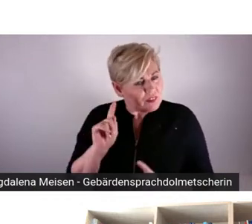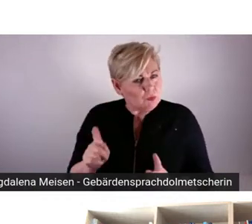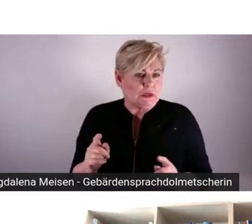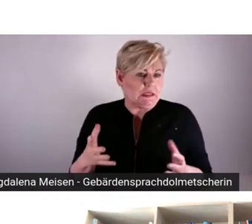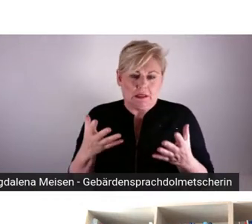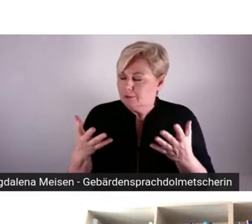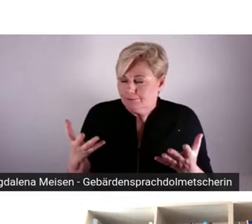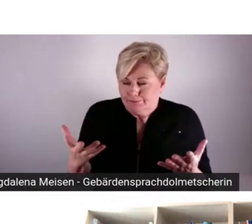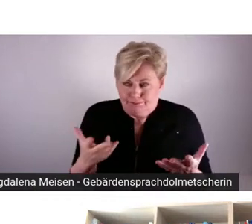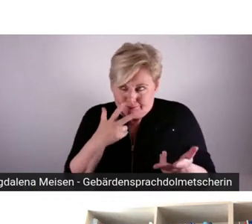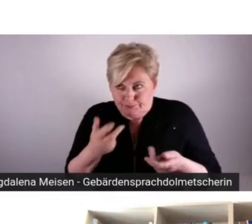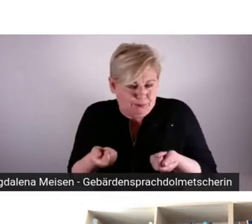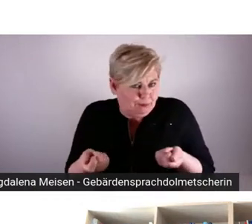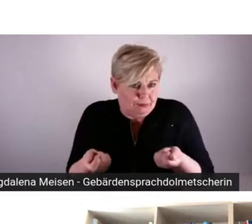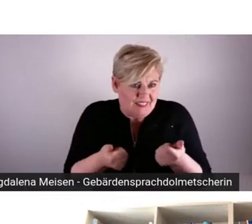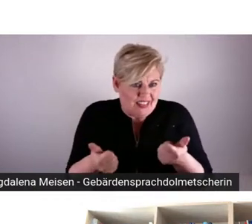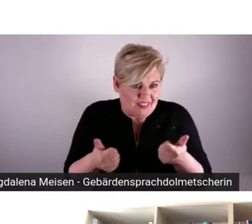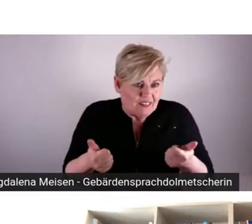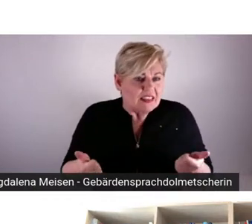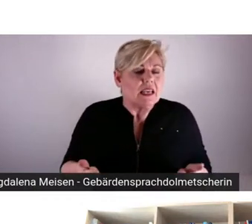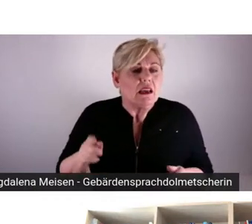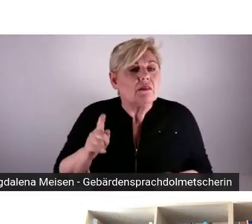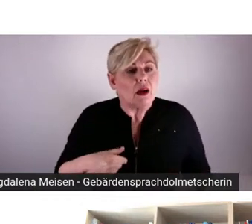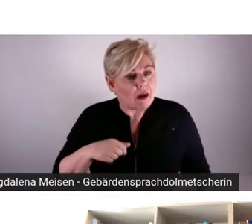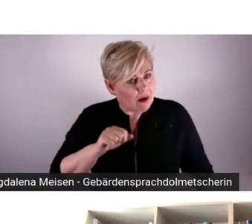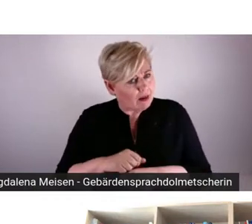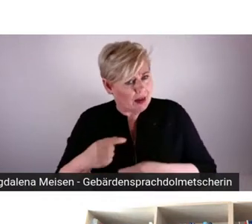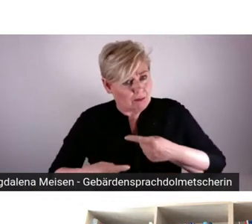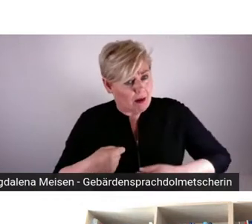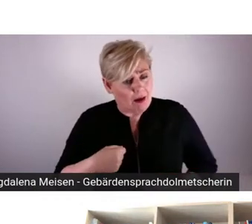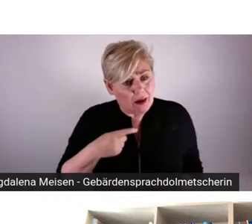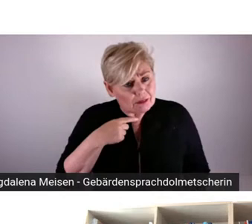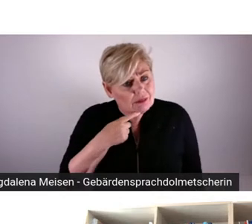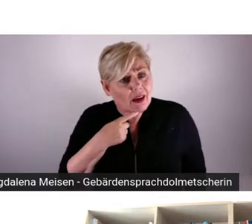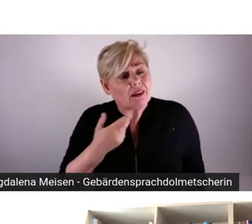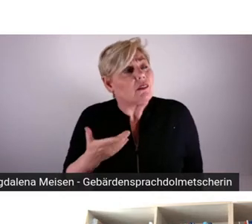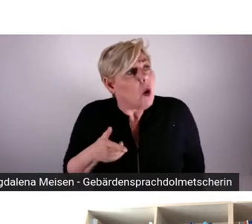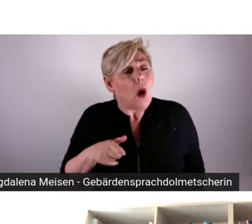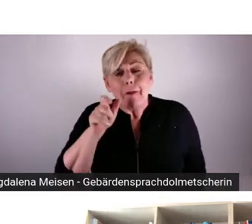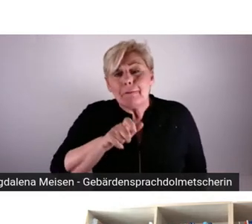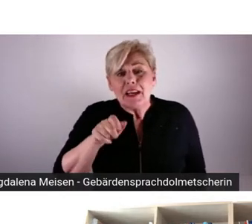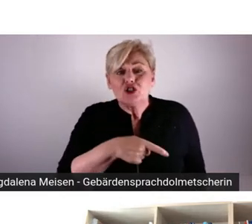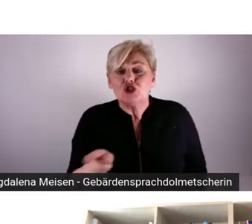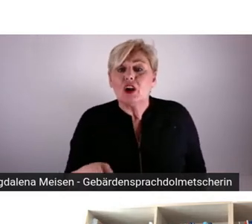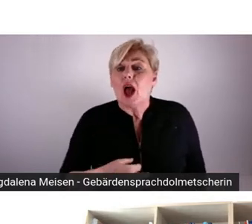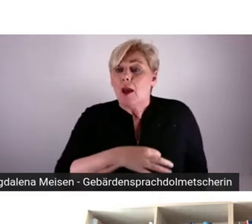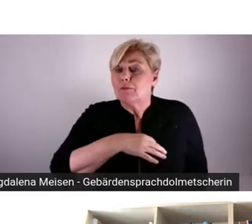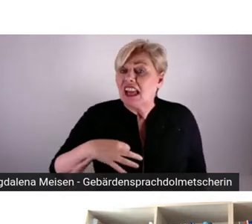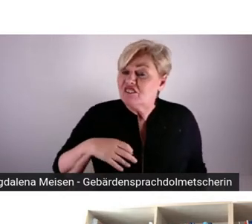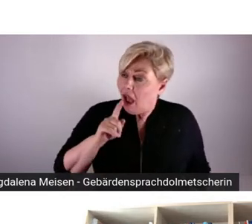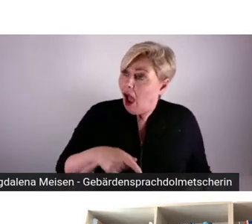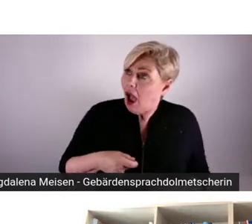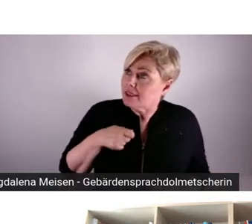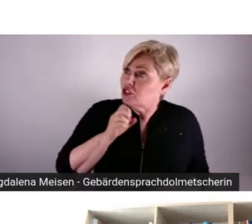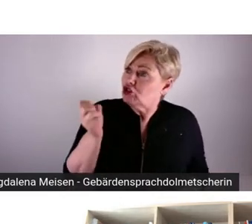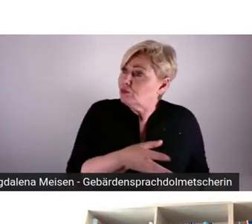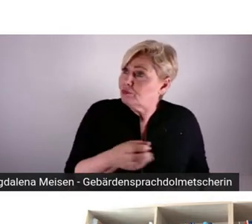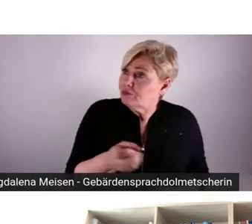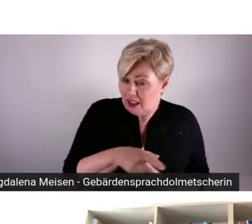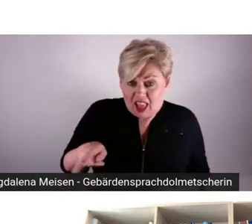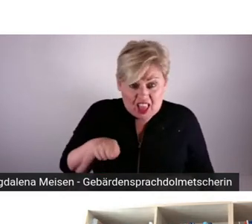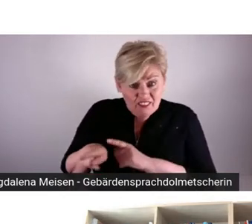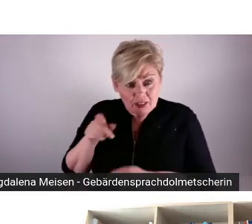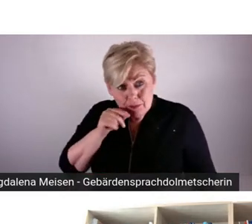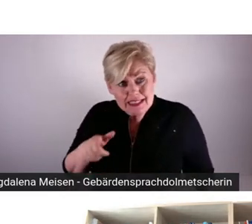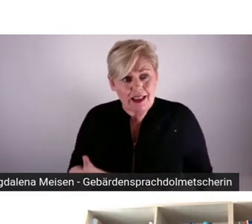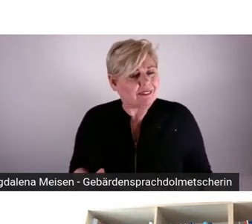so, dass man immer davon reden kann, dass man die Menschen privat fürs Alter vorsorgen soll, wie die FDP das tut. Das kann